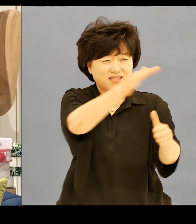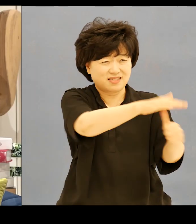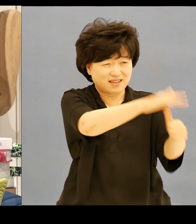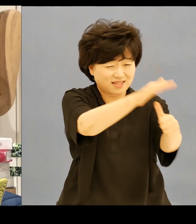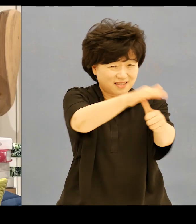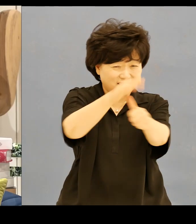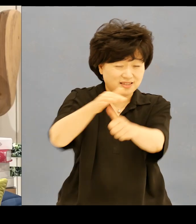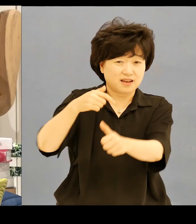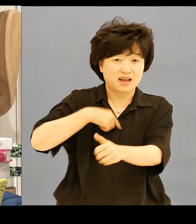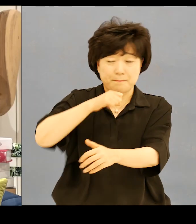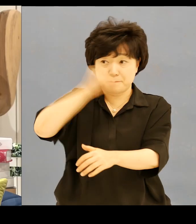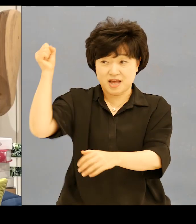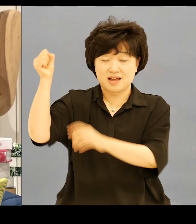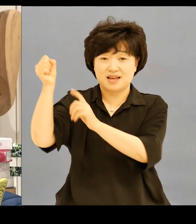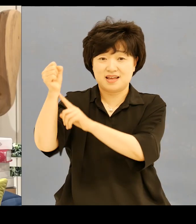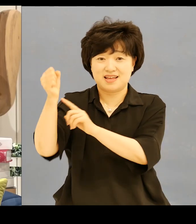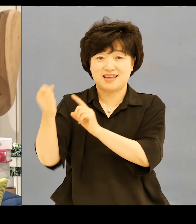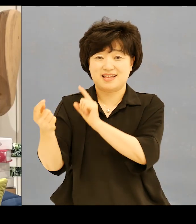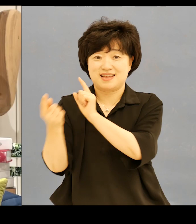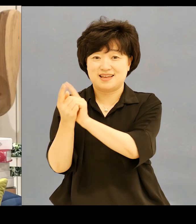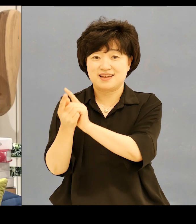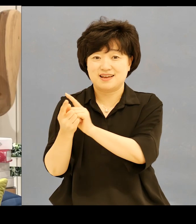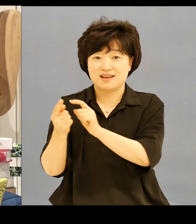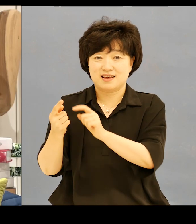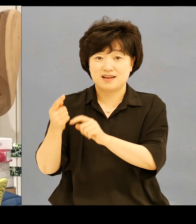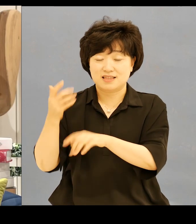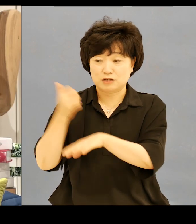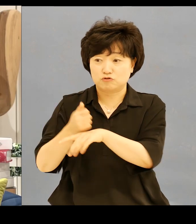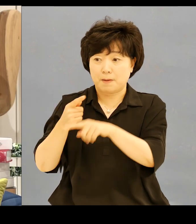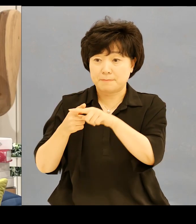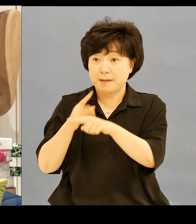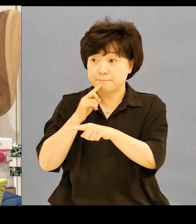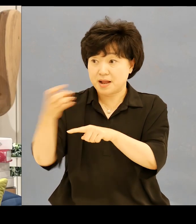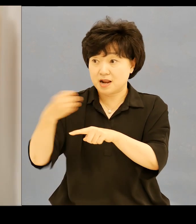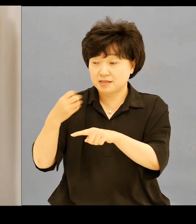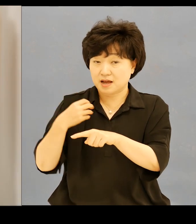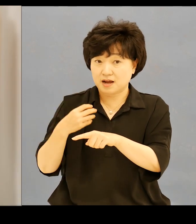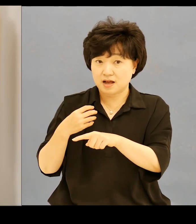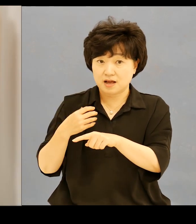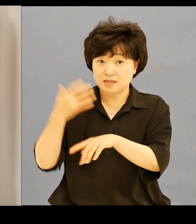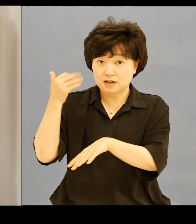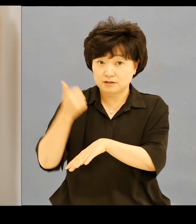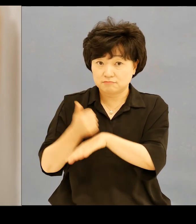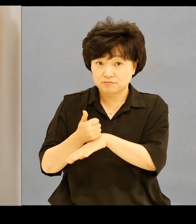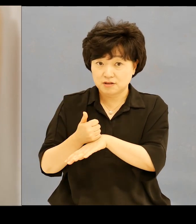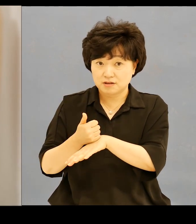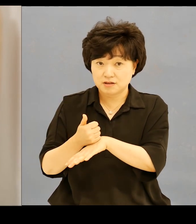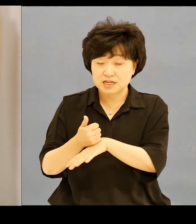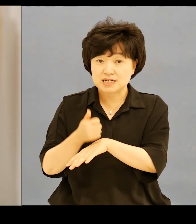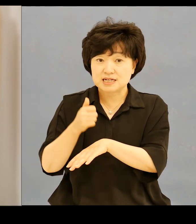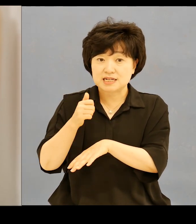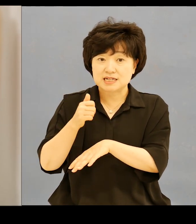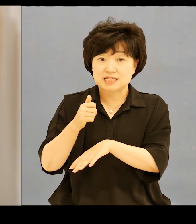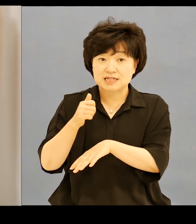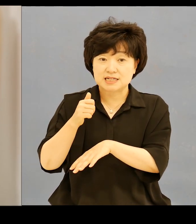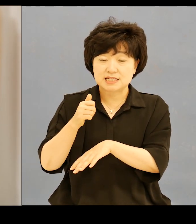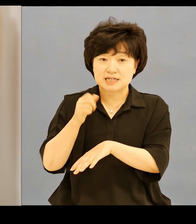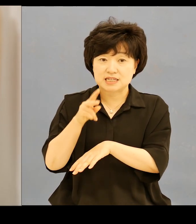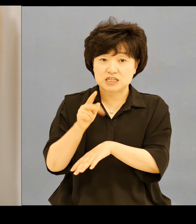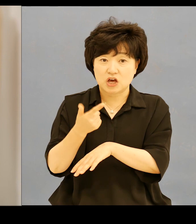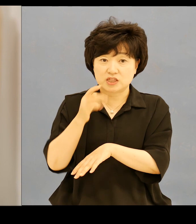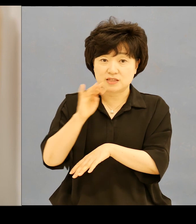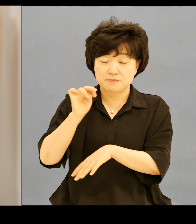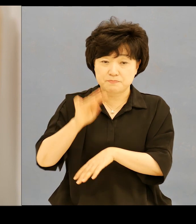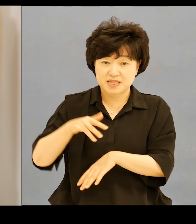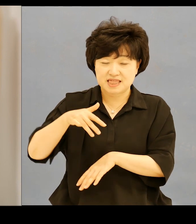그 단장님이 맨 처음에 막 반말을 하시다가 이제 저한테 빛나라 씨, 네? 그러니까